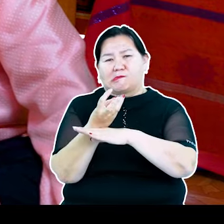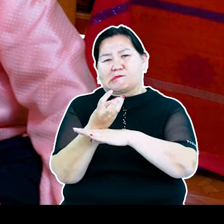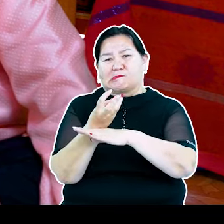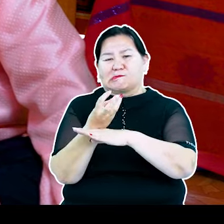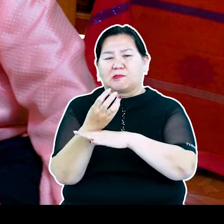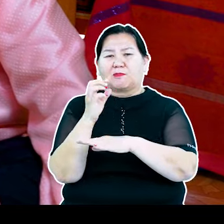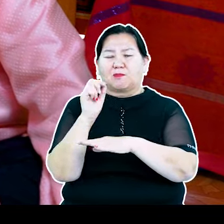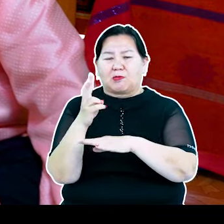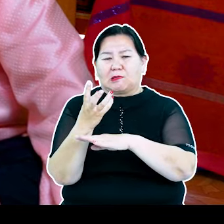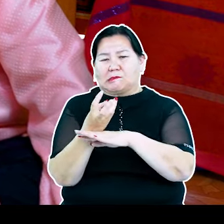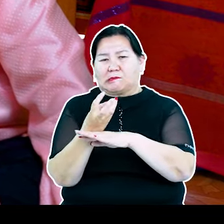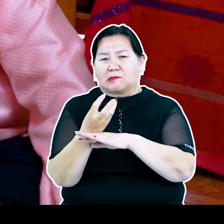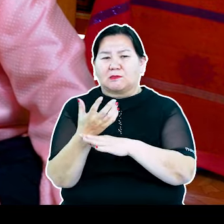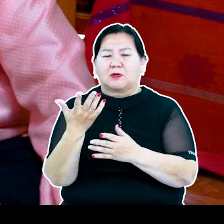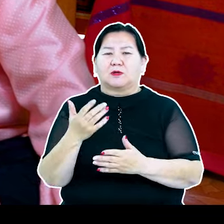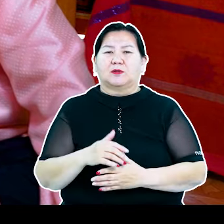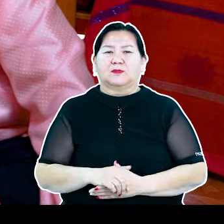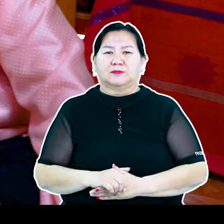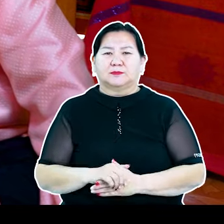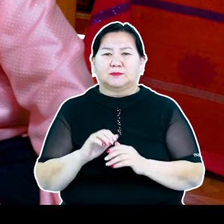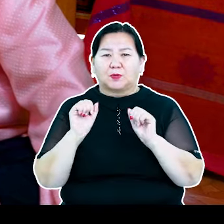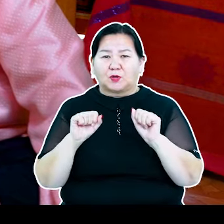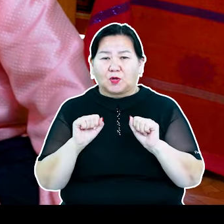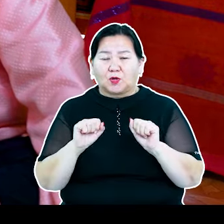нь хатаж багассан болохоор